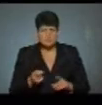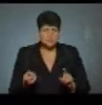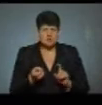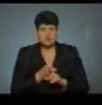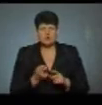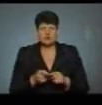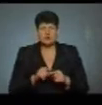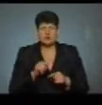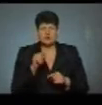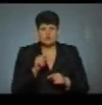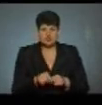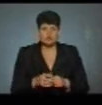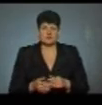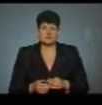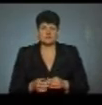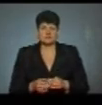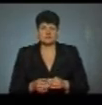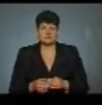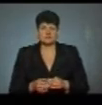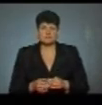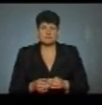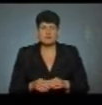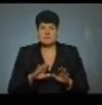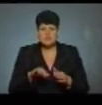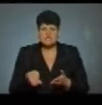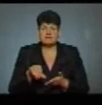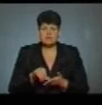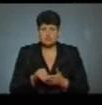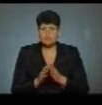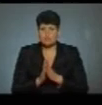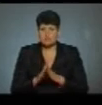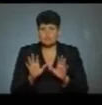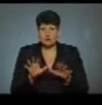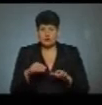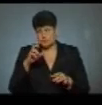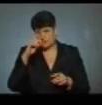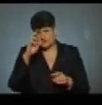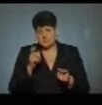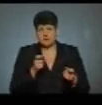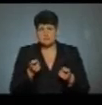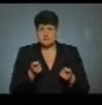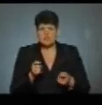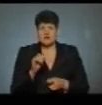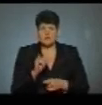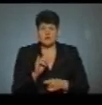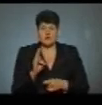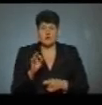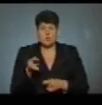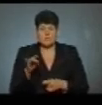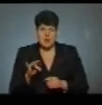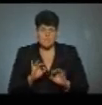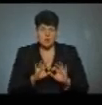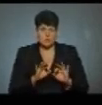цього прибічниками окупантів. Після виступу Назар Сарабун попросив голову облдержадміністрації Ігоря Сополя прокоментувати це звернення.